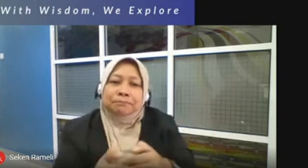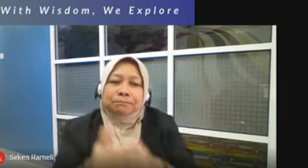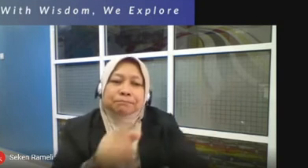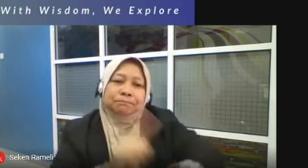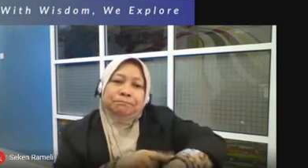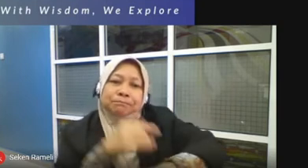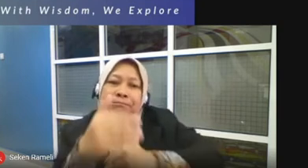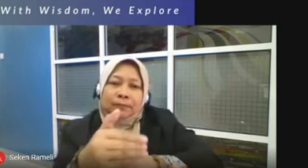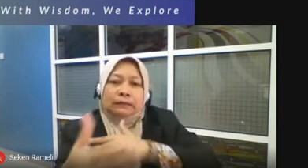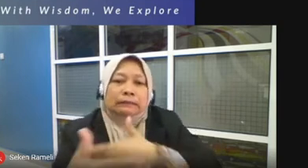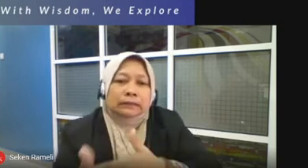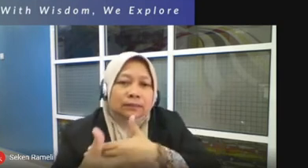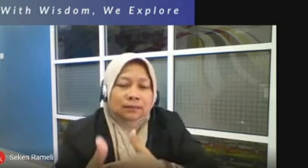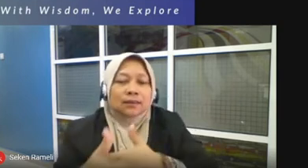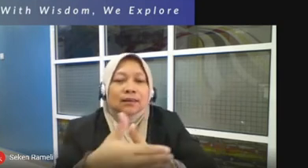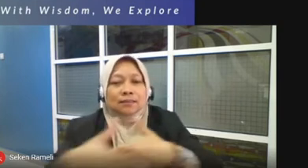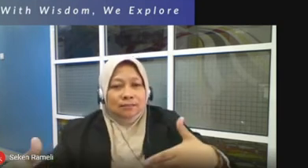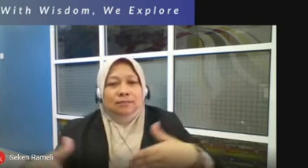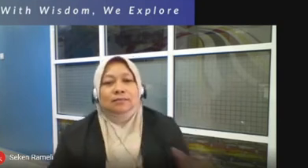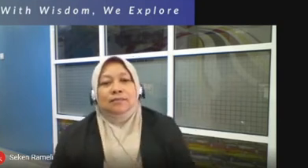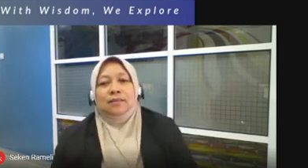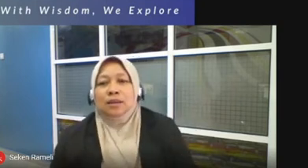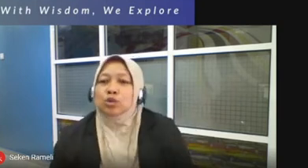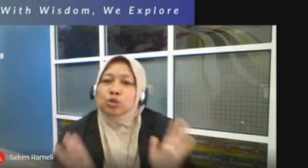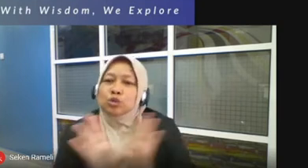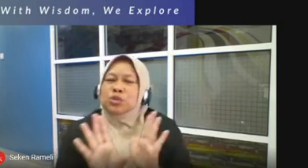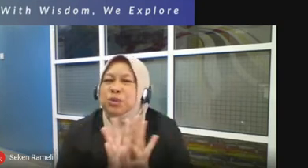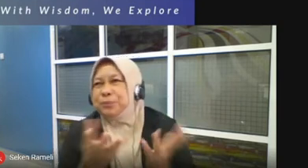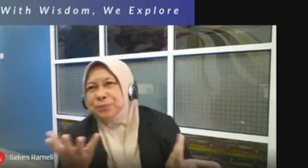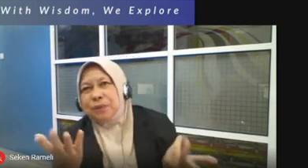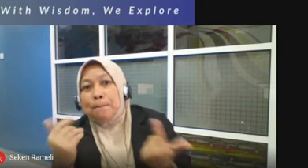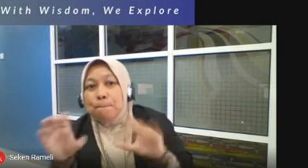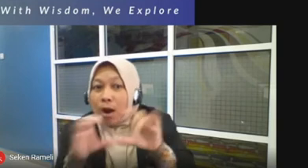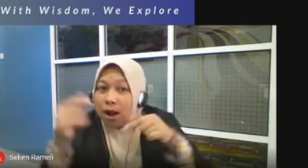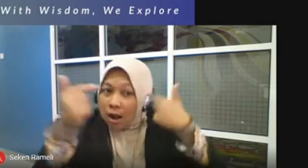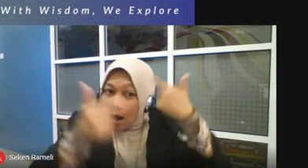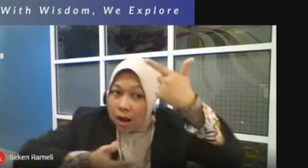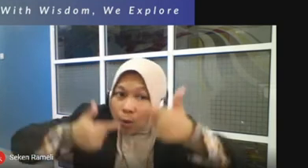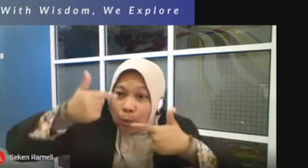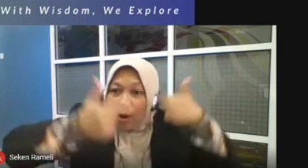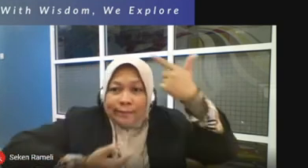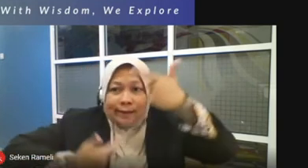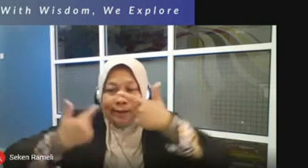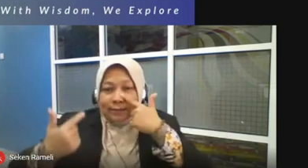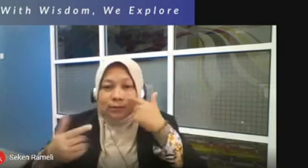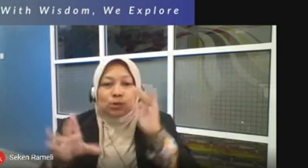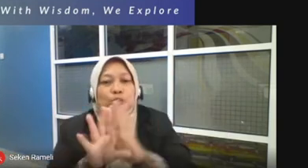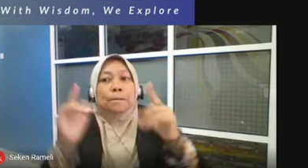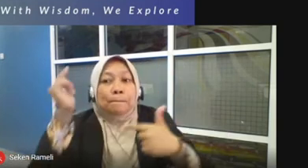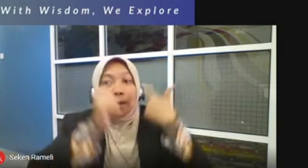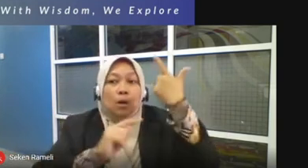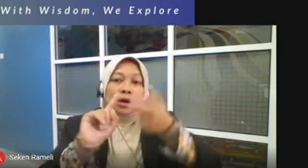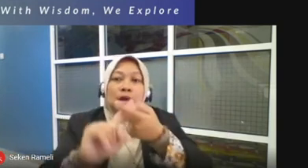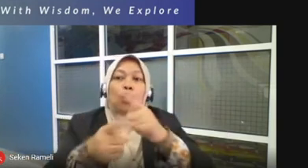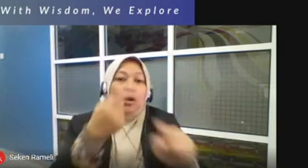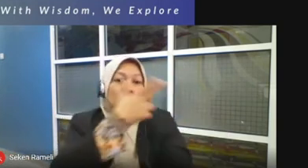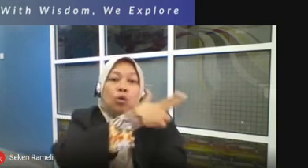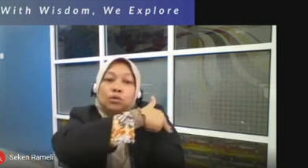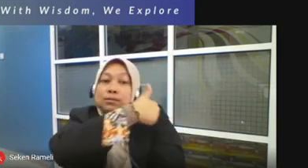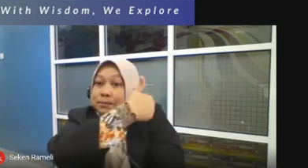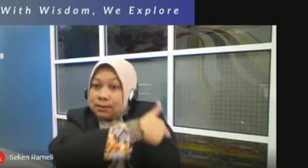get closer dengan orang yang kita bersimpati. Contohnya macam kita buat lawatan ke, kita melawat kawan kita di